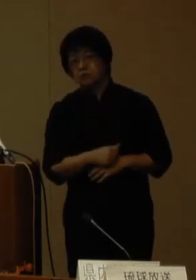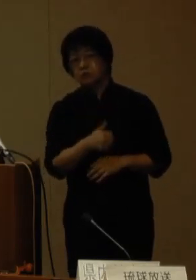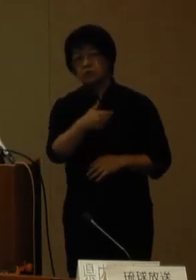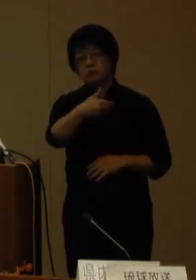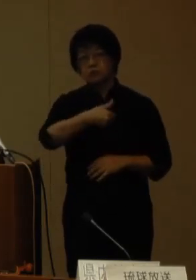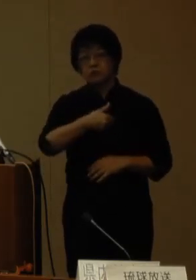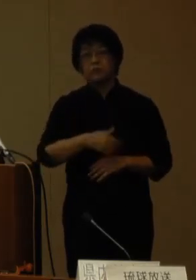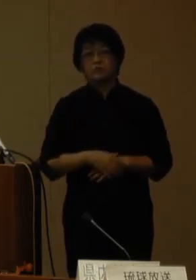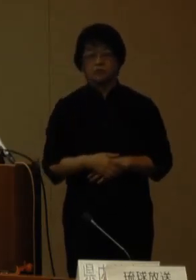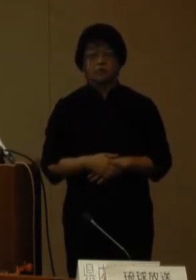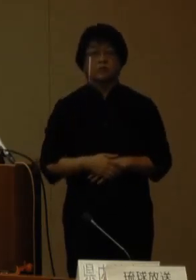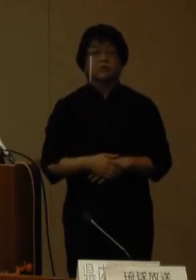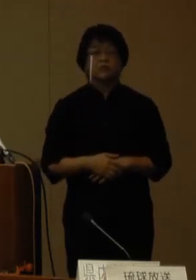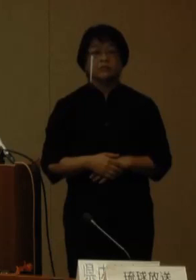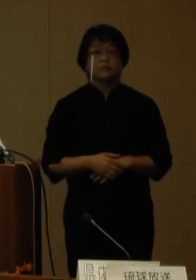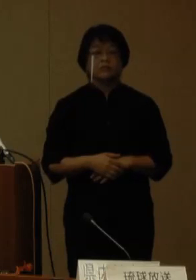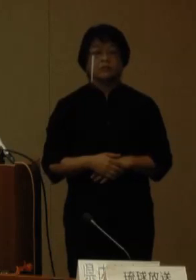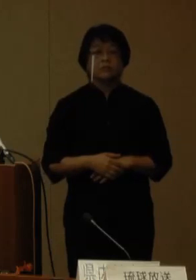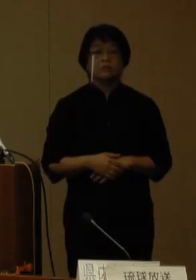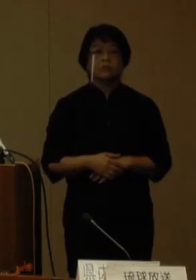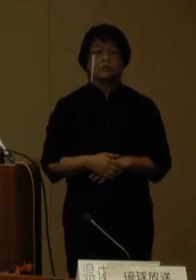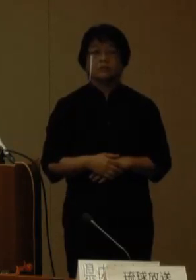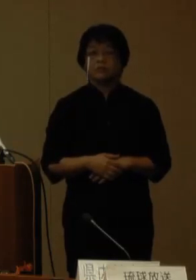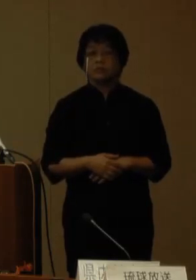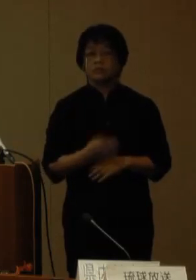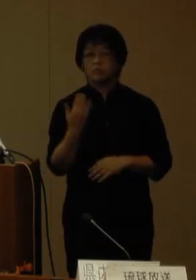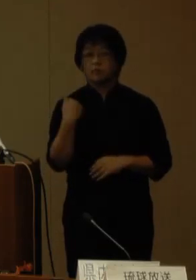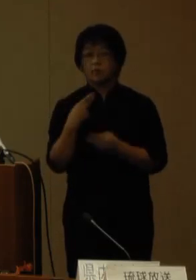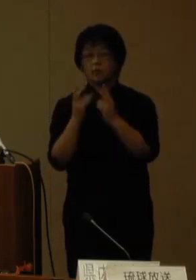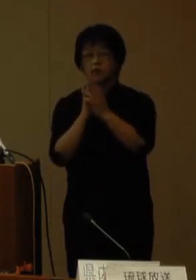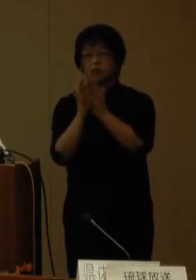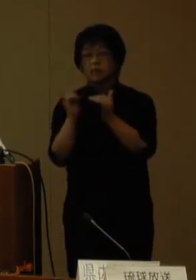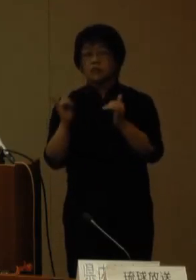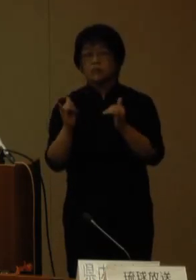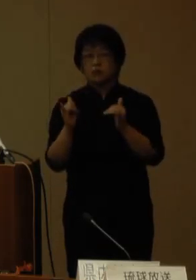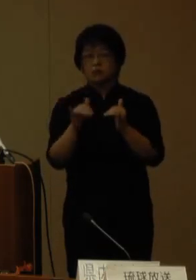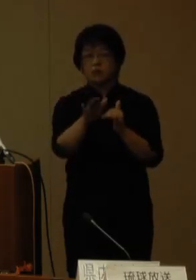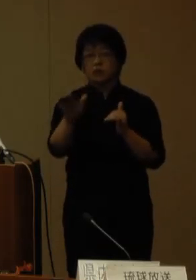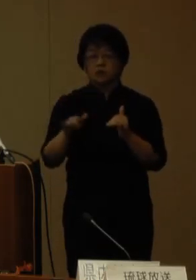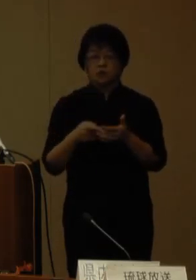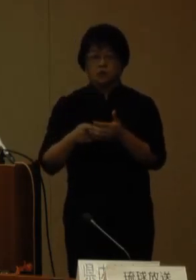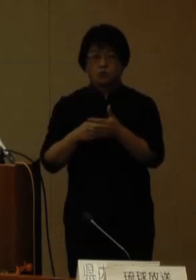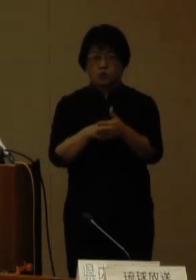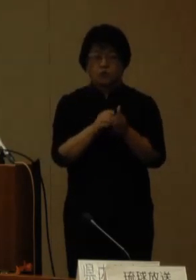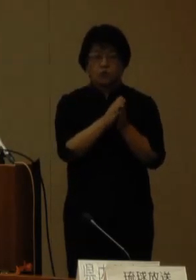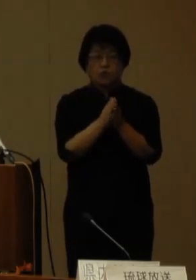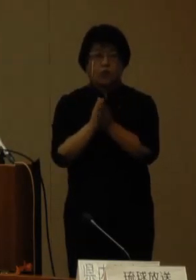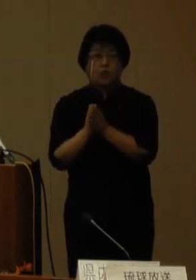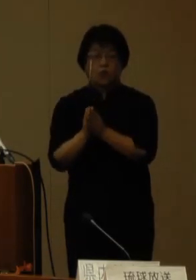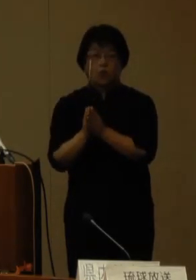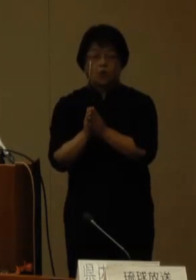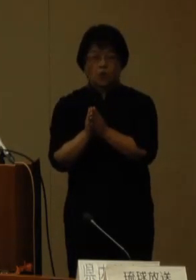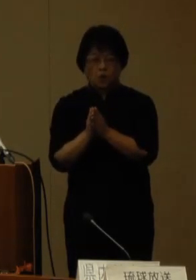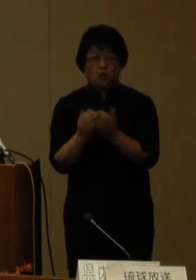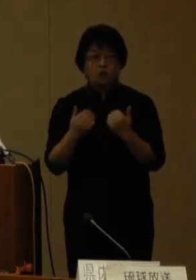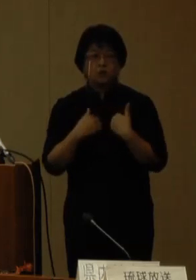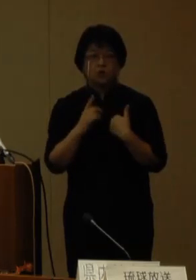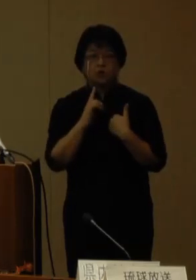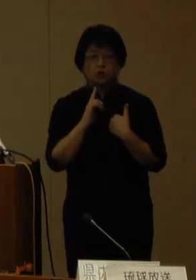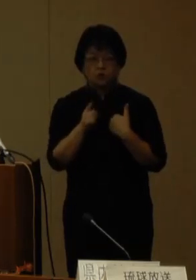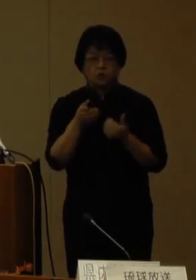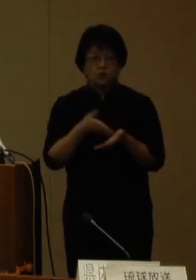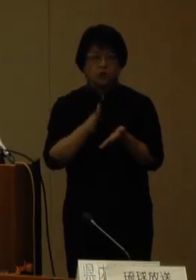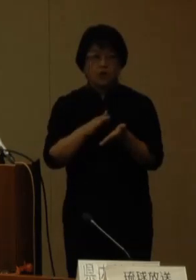琉球新報の池田です。知事、先ほど県民に努力をお願いするものだというふうな発言もありましたけれ